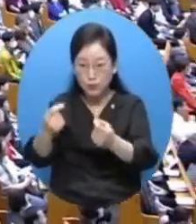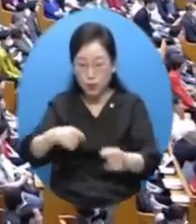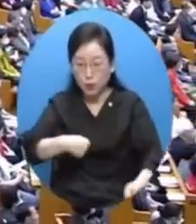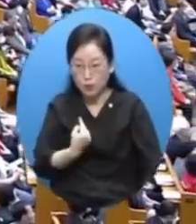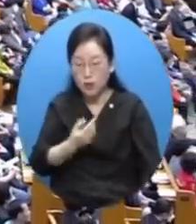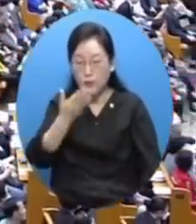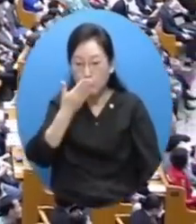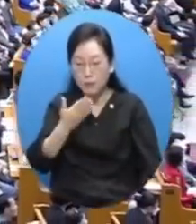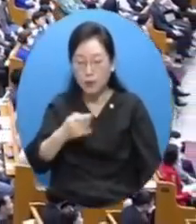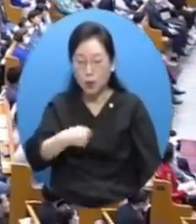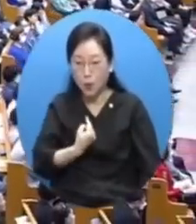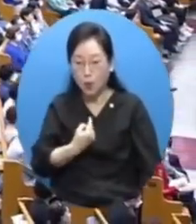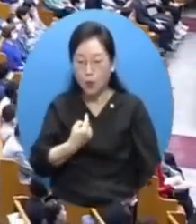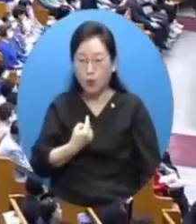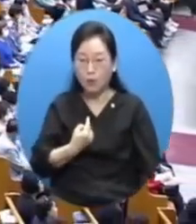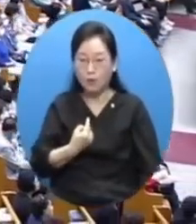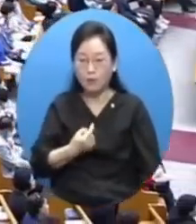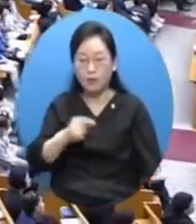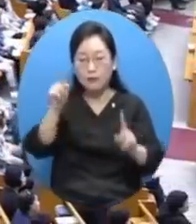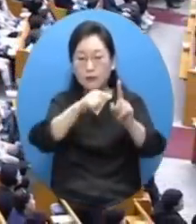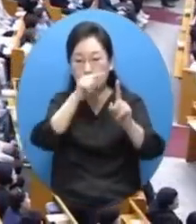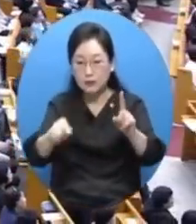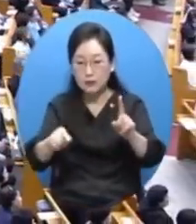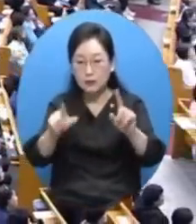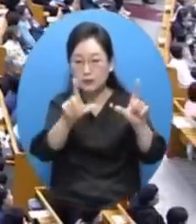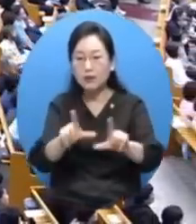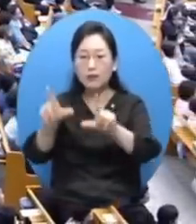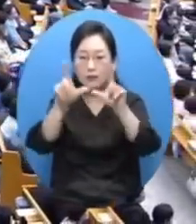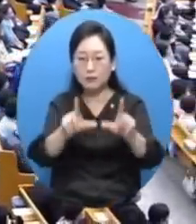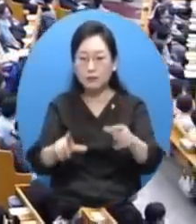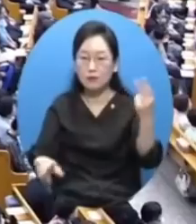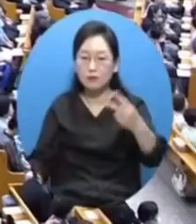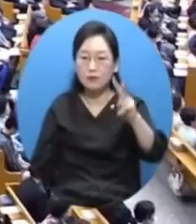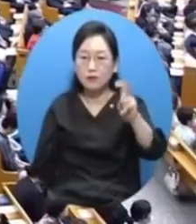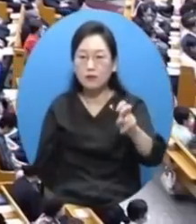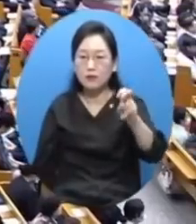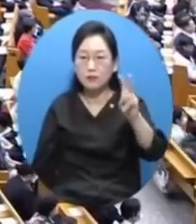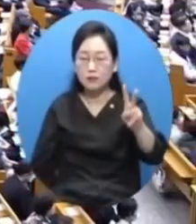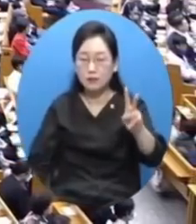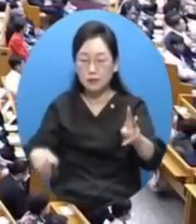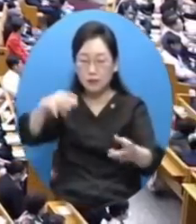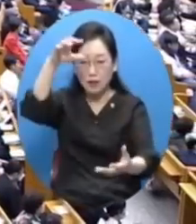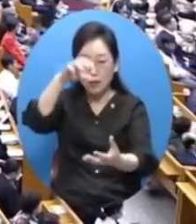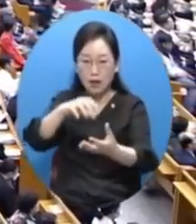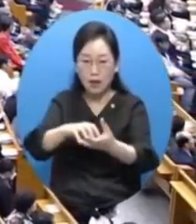살아가는 혼밥 1인 세대가 2022년도 전체 가구수의